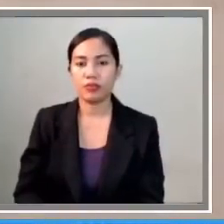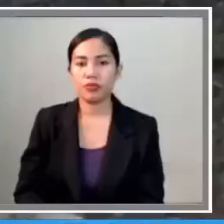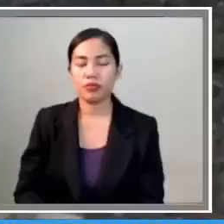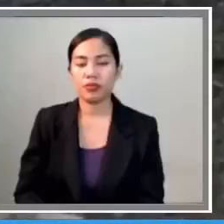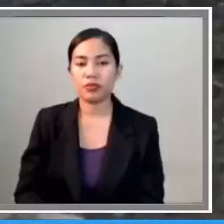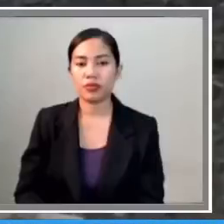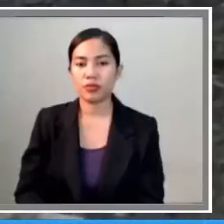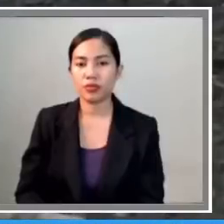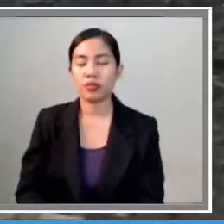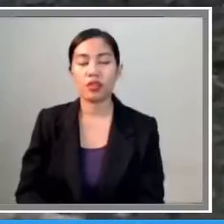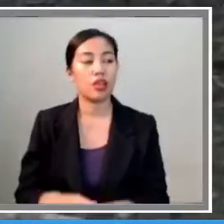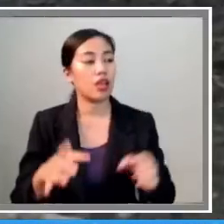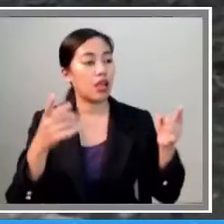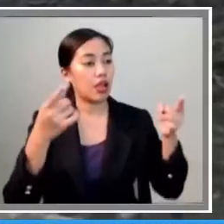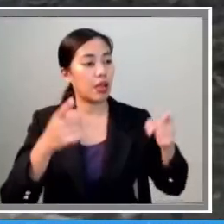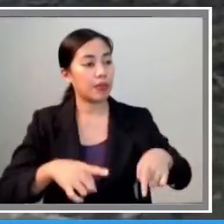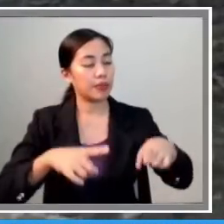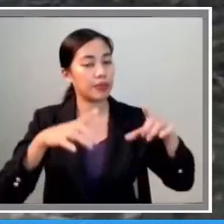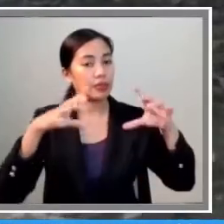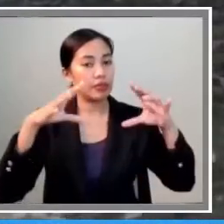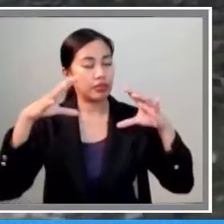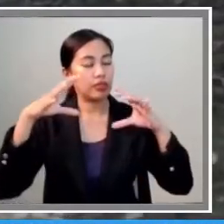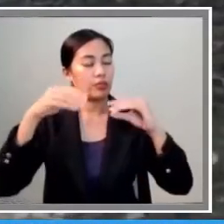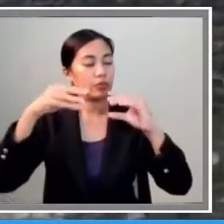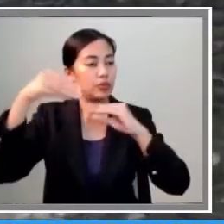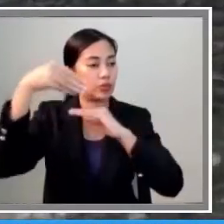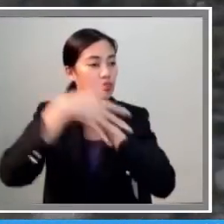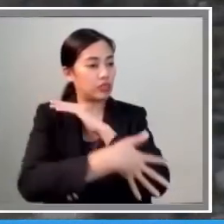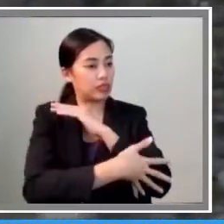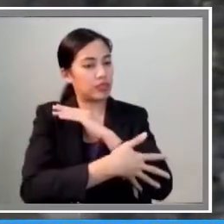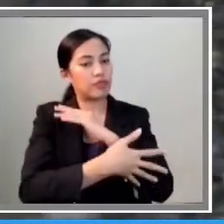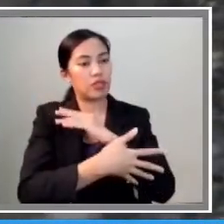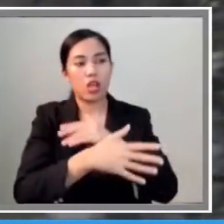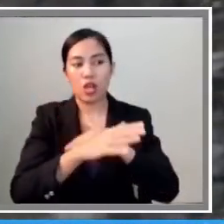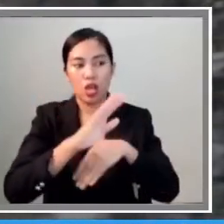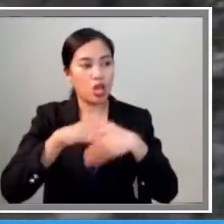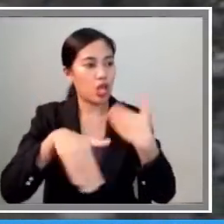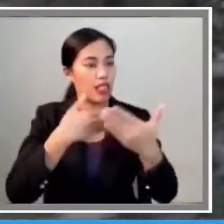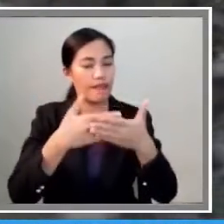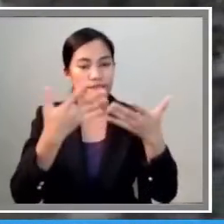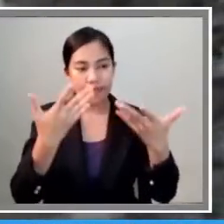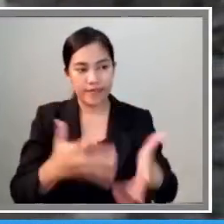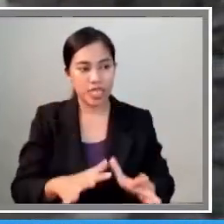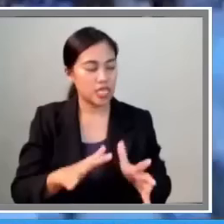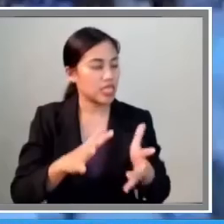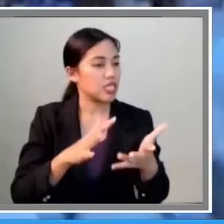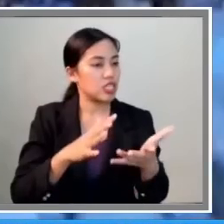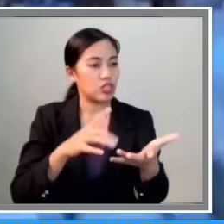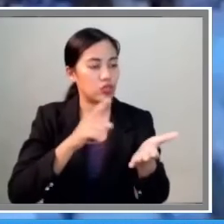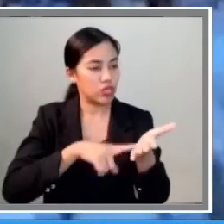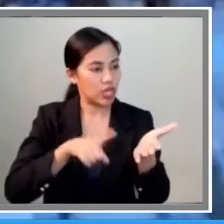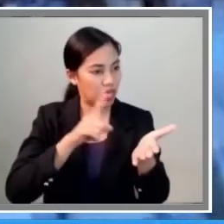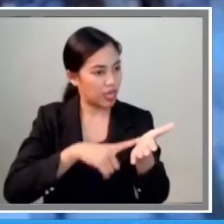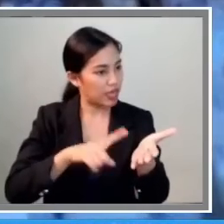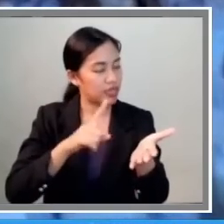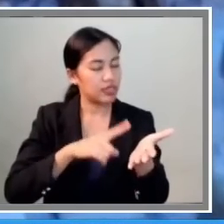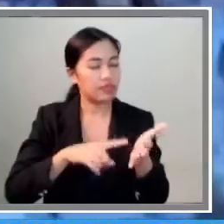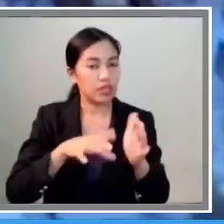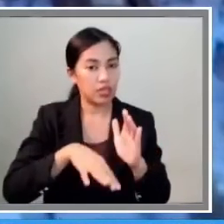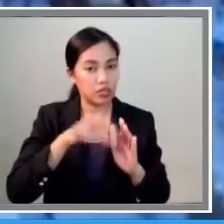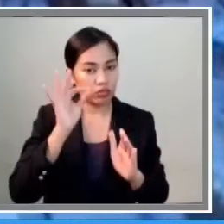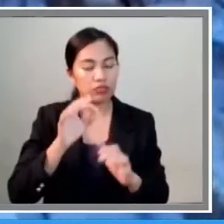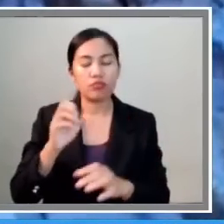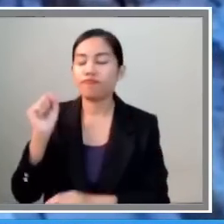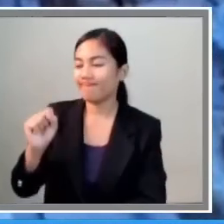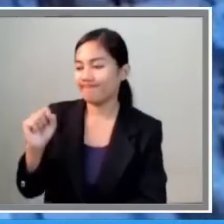may mga hinahanap pa po ba or all accounted na? All accounted na po. Tapos na po yung ating search rescue and retrieval kahapon.